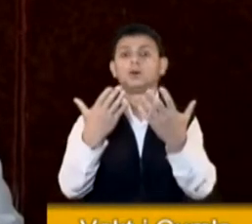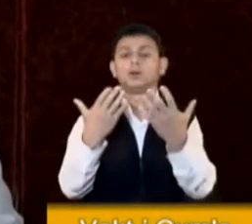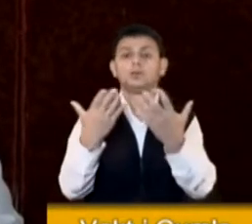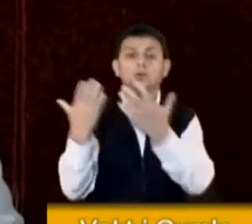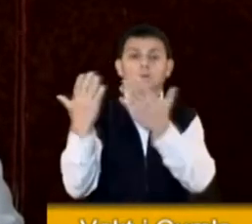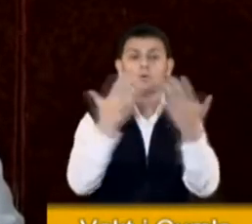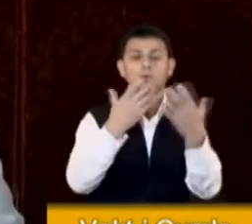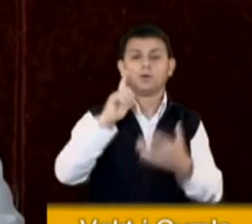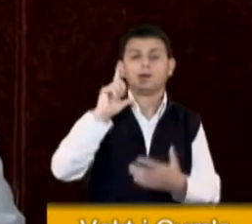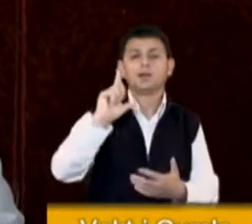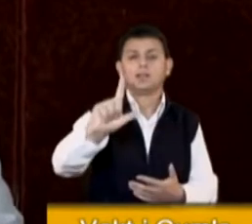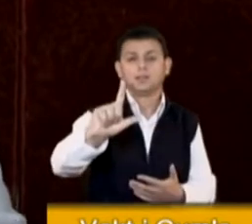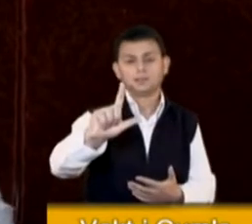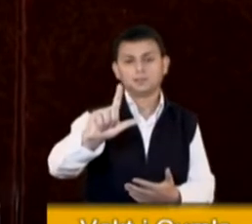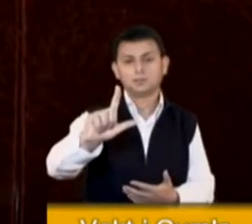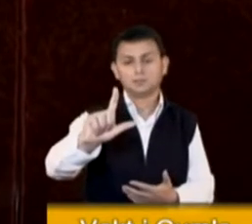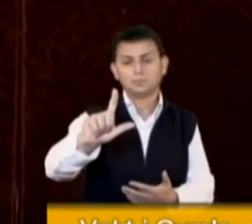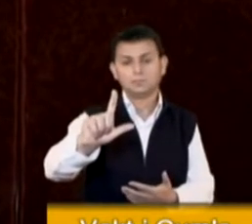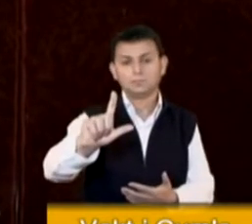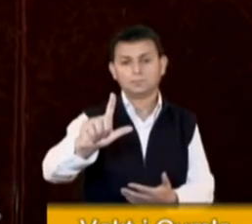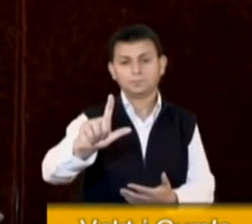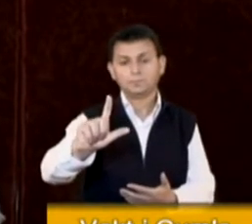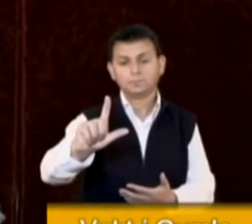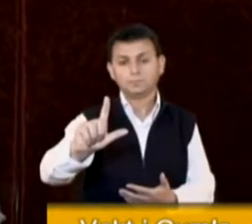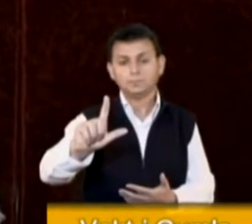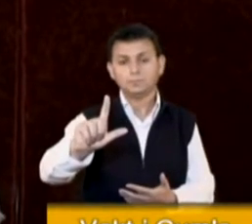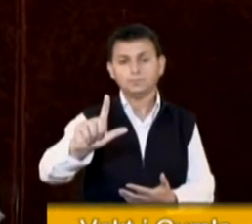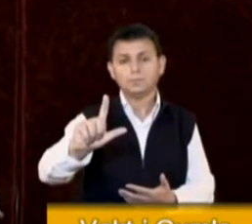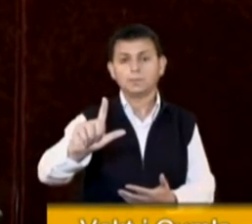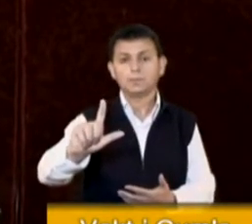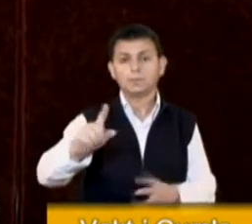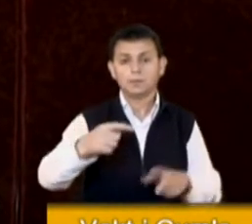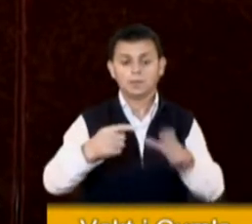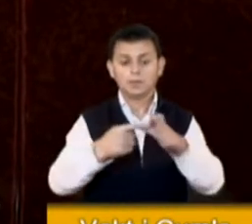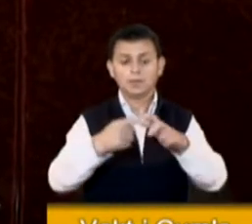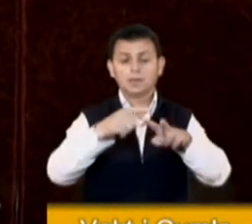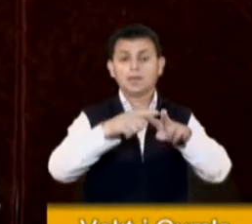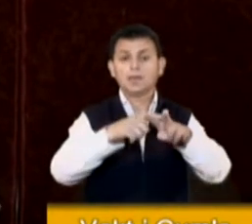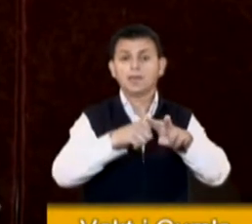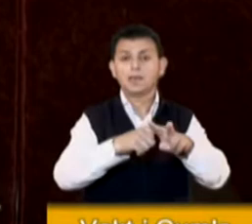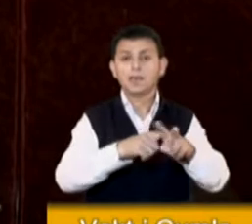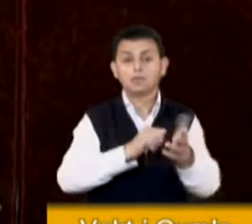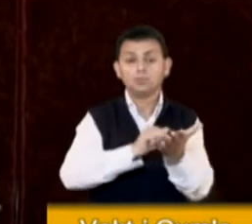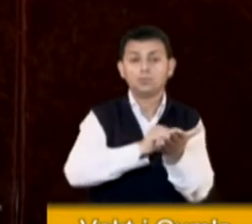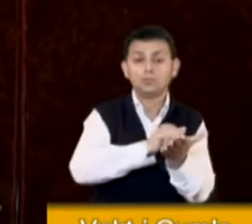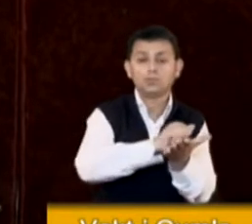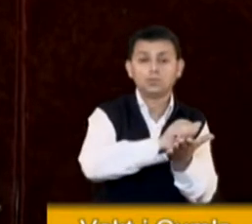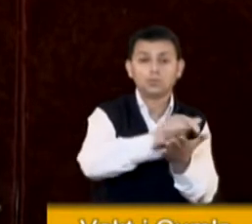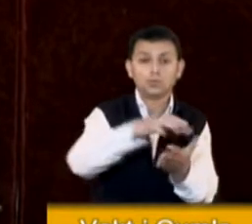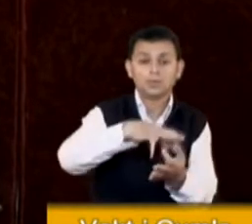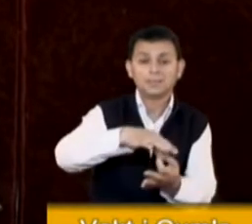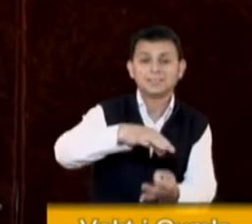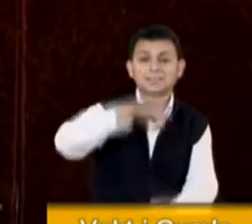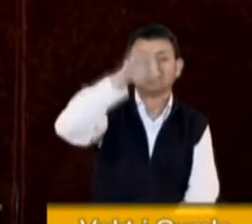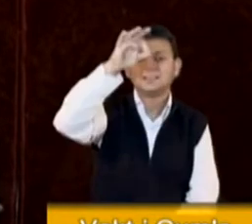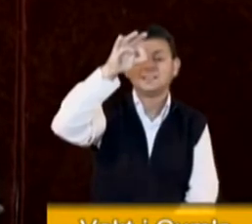Efendimiz Aleyhisselatü Vesselam öyle dua ediyordu. Ezhibil be'se Rabben nas. Ey bütün insanlığın